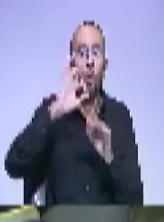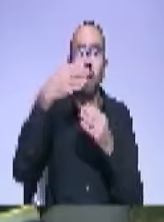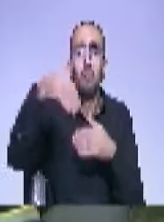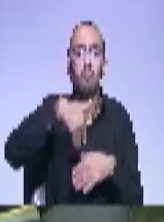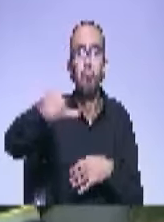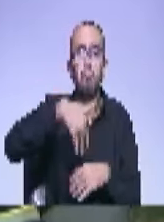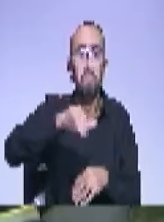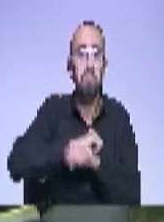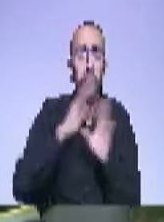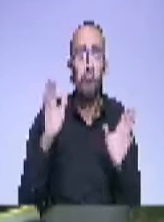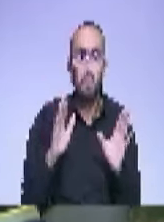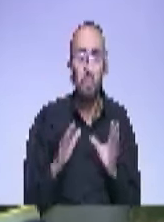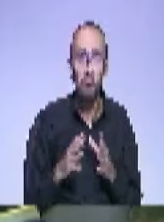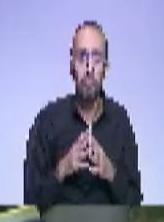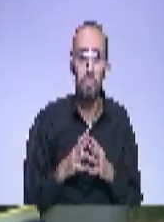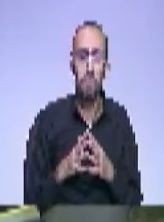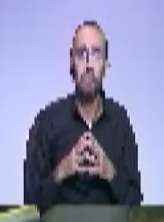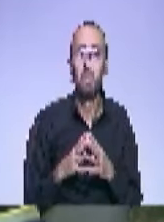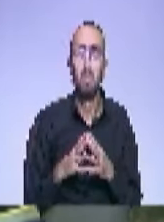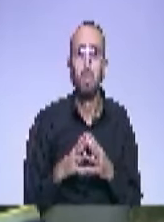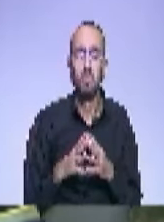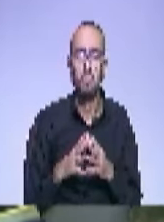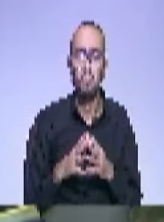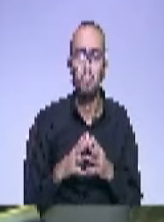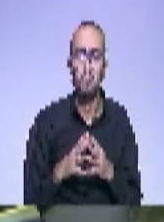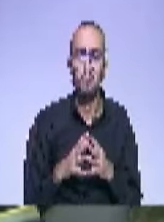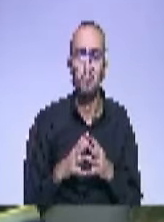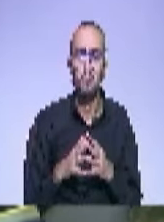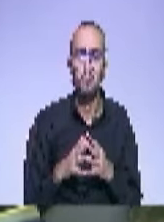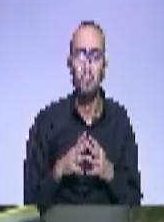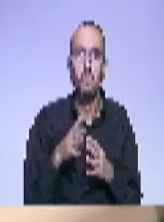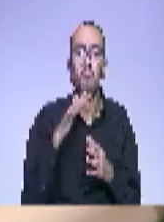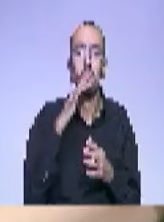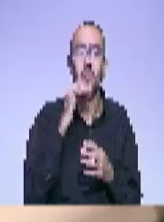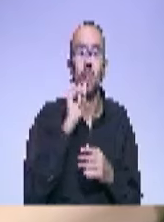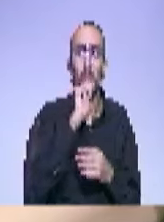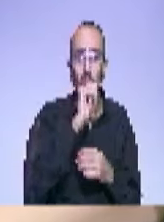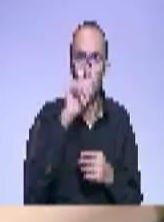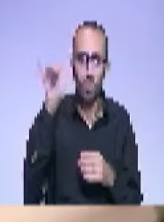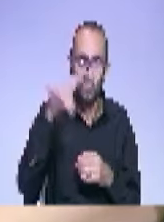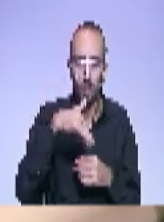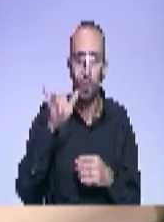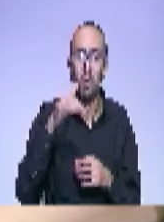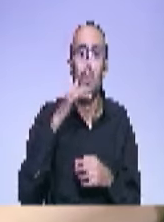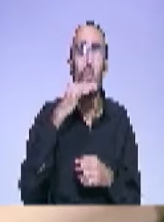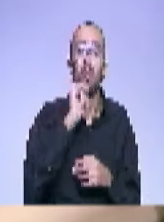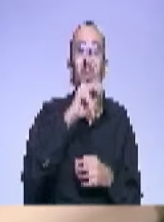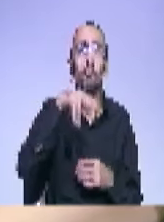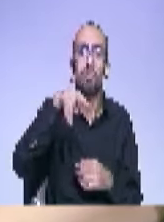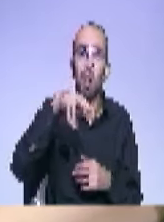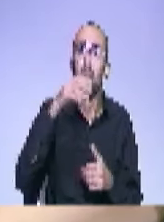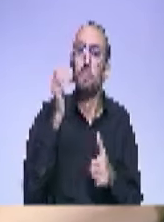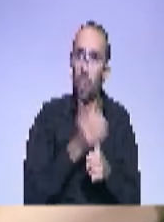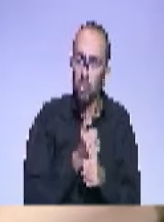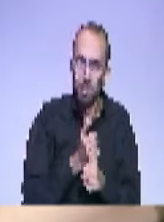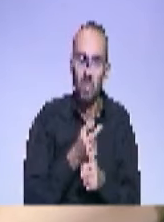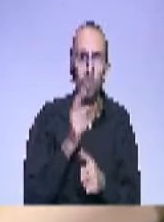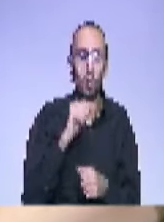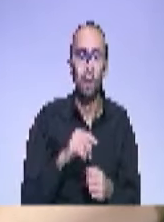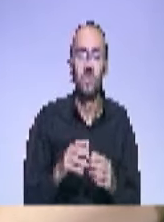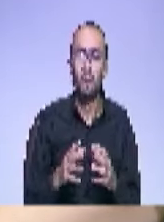الشقه. اي حد بيدخل يعني. اي حد. هو عنده اخته 6 سنين واخته 18 سنه، واخته متجوزه